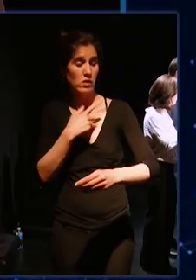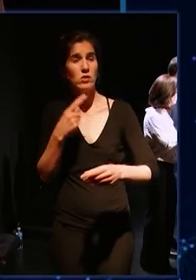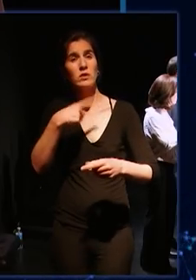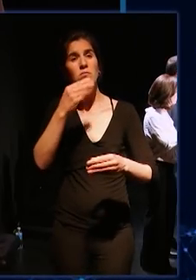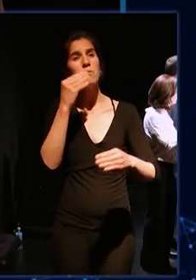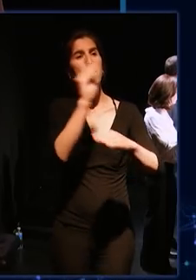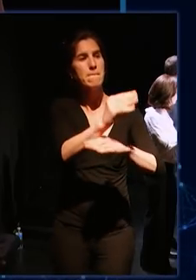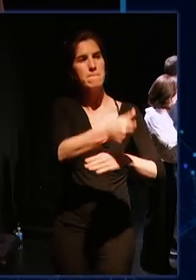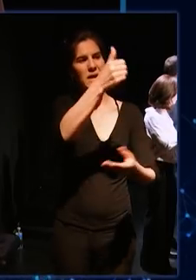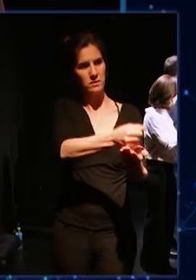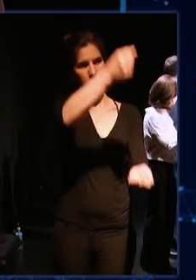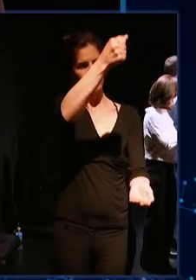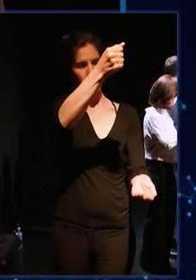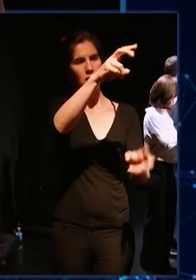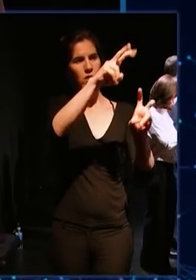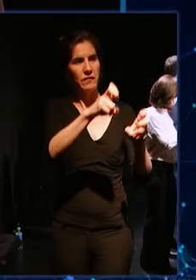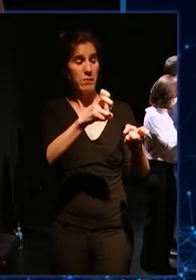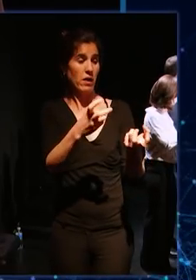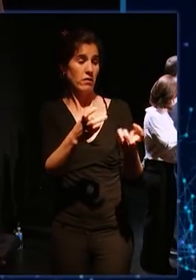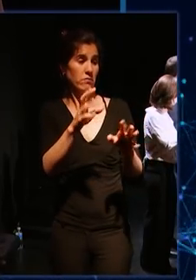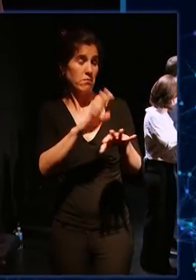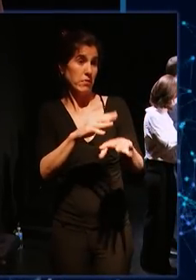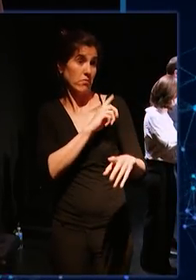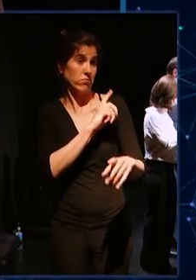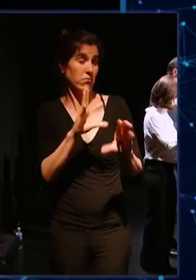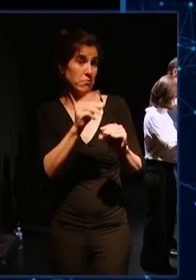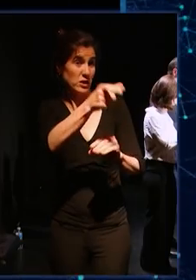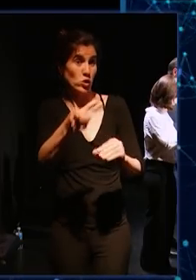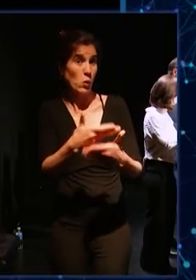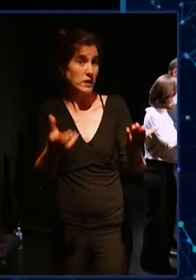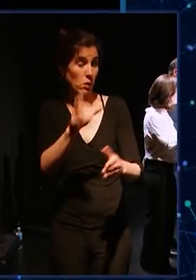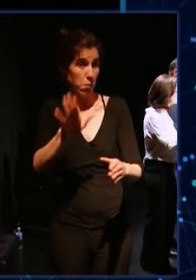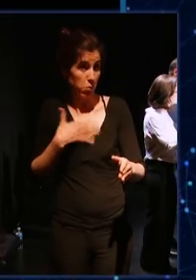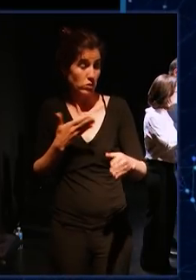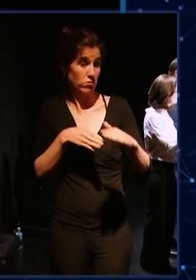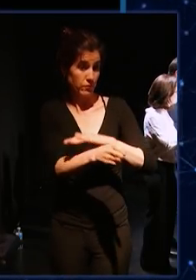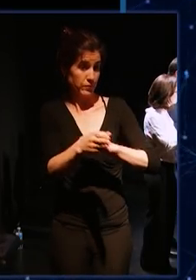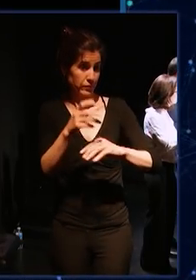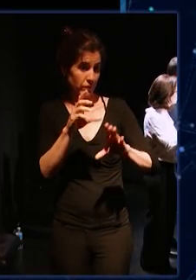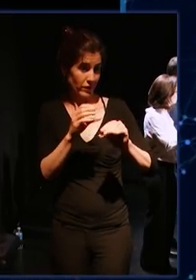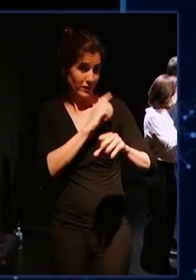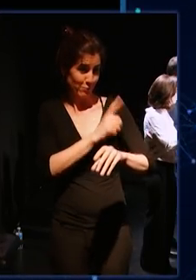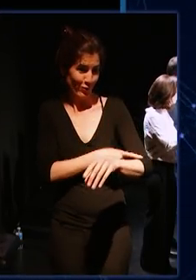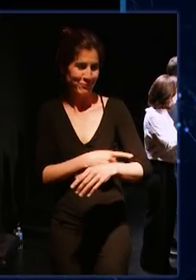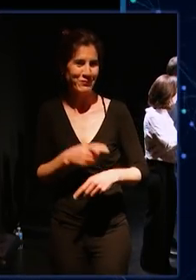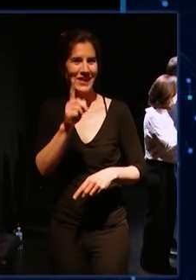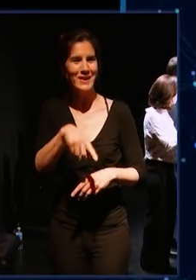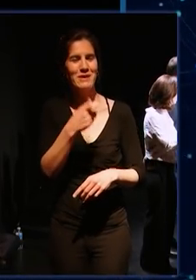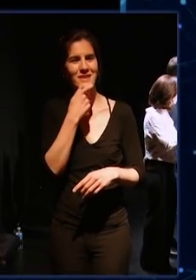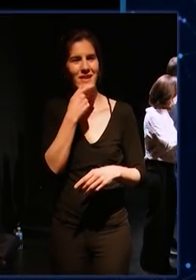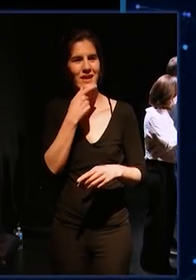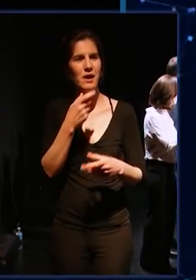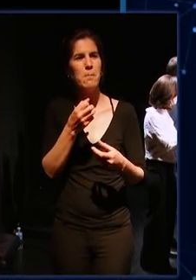pressupostària en base a aquest tema per poder garantir el bon ús. També ens agradaria millorar el servei municipal d'esports per a gent